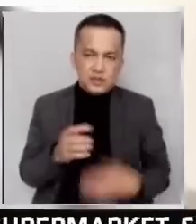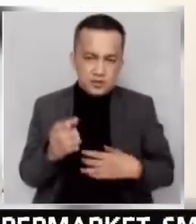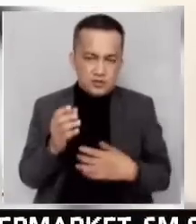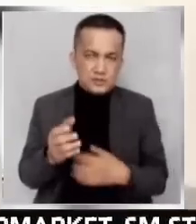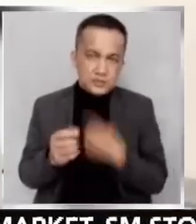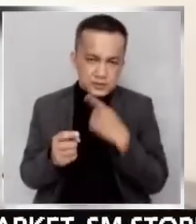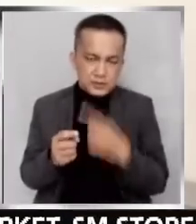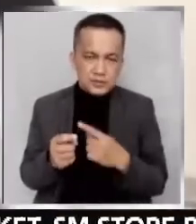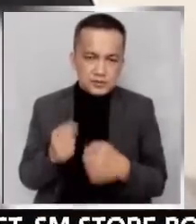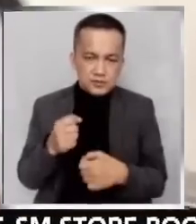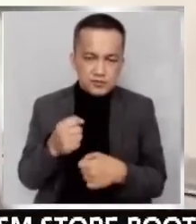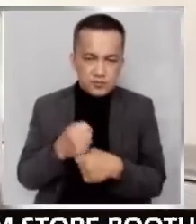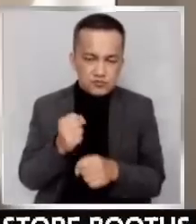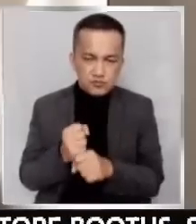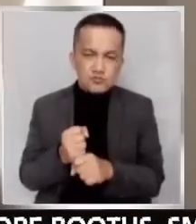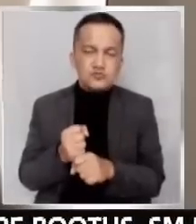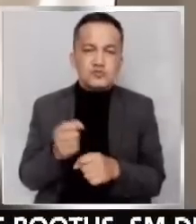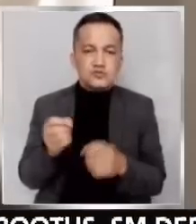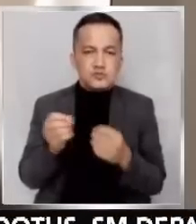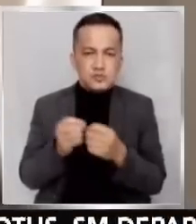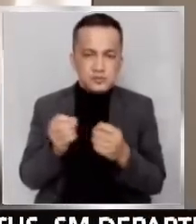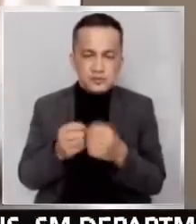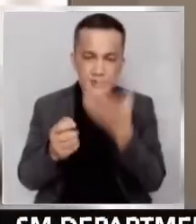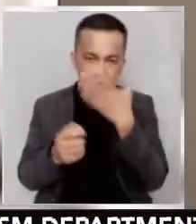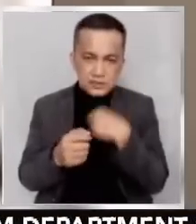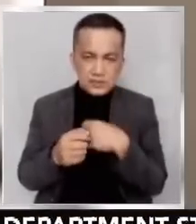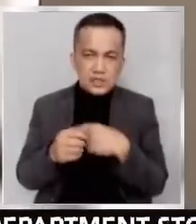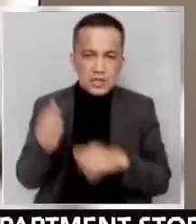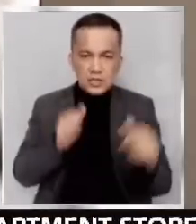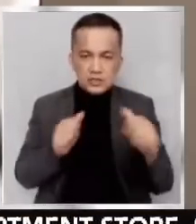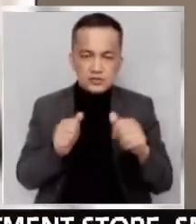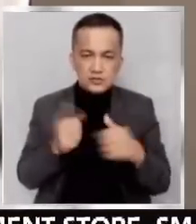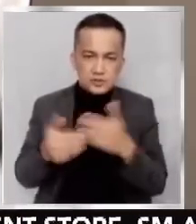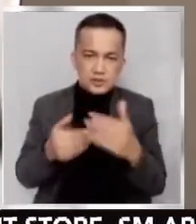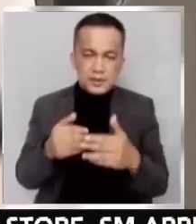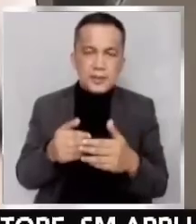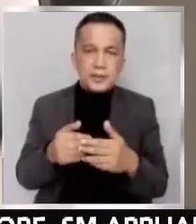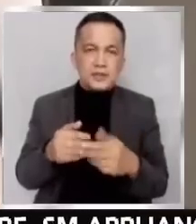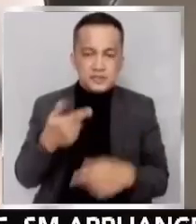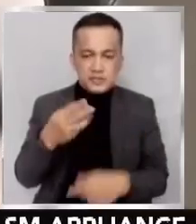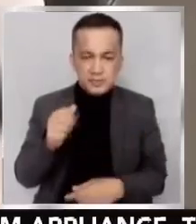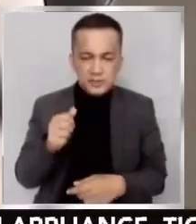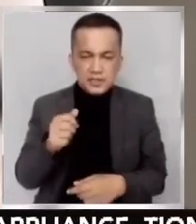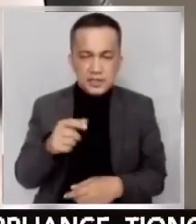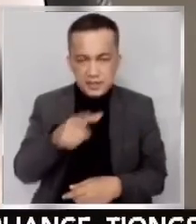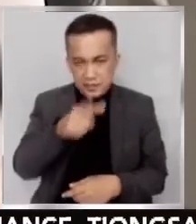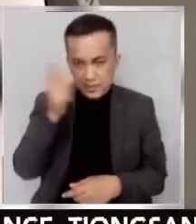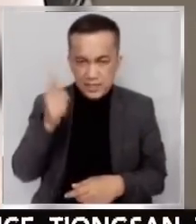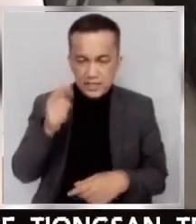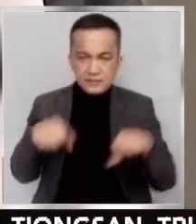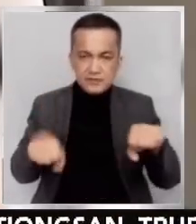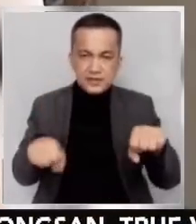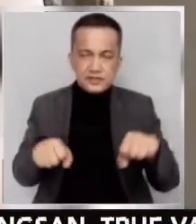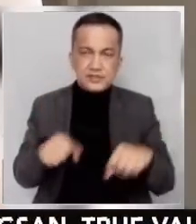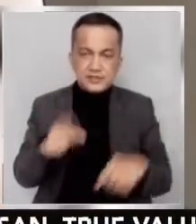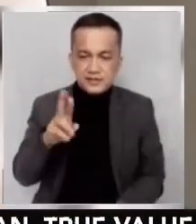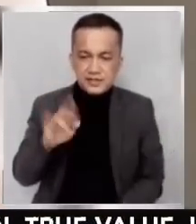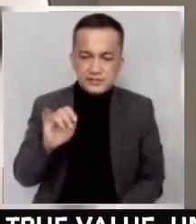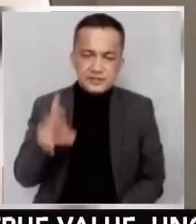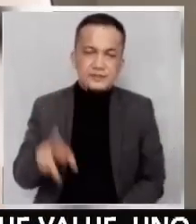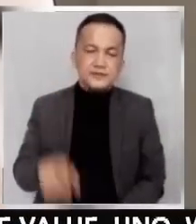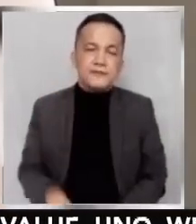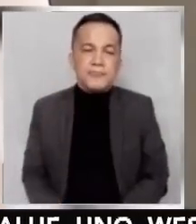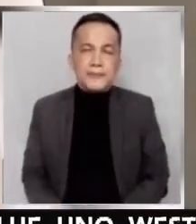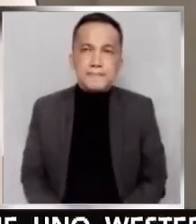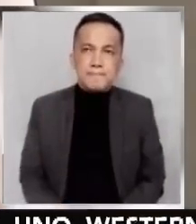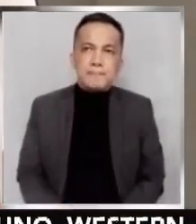ang upcoming full action series ng GMA Public Affairs na Black Rider. Black Rider yung pinaka ma-action